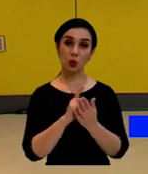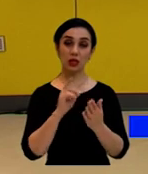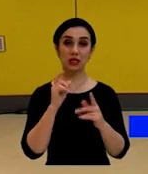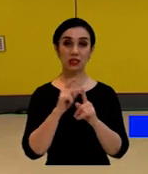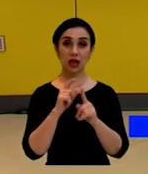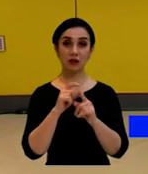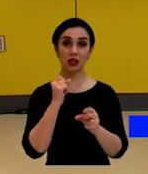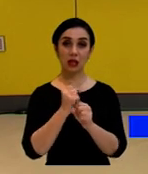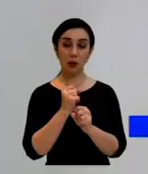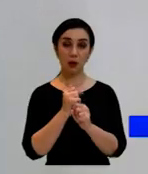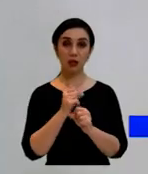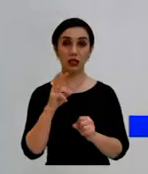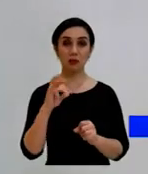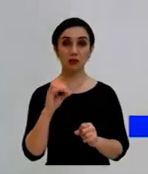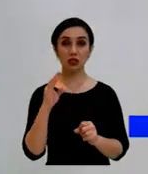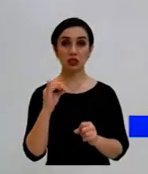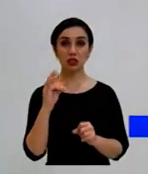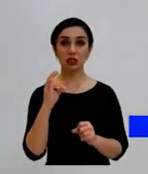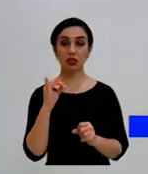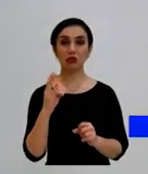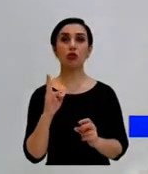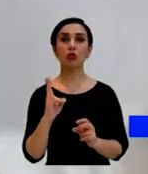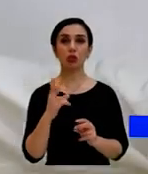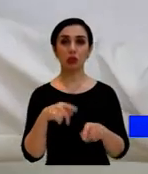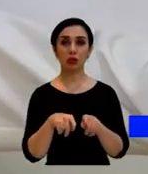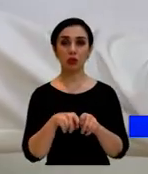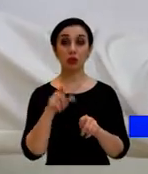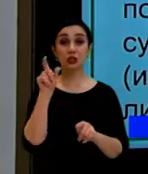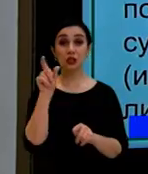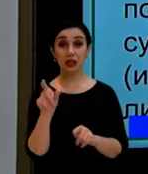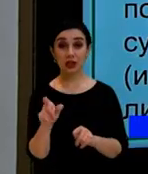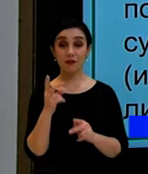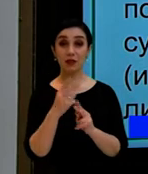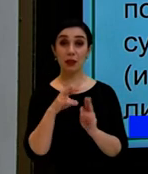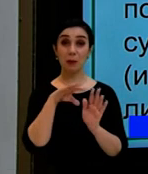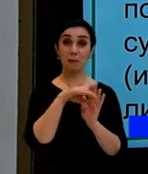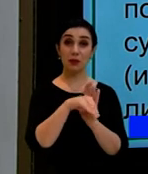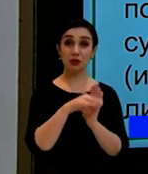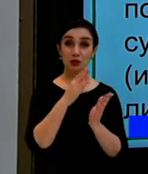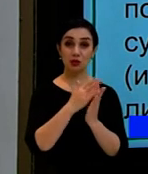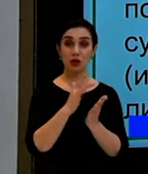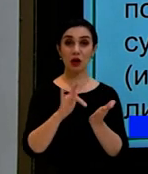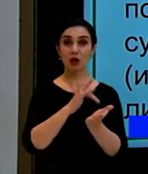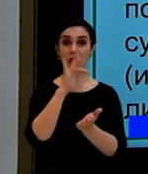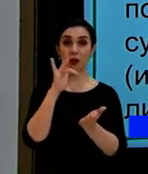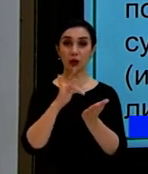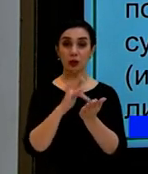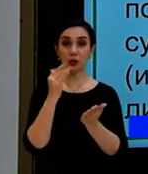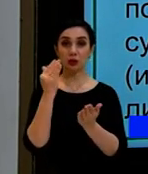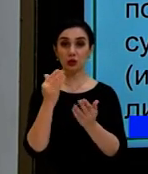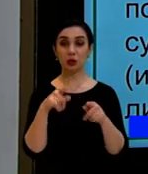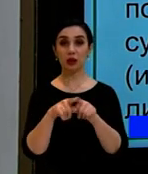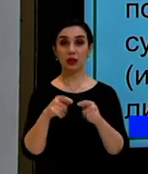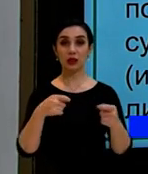словарную работу до мещанин кто такой мещанин человек принадлежавший городскому ремесленном у